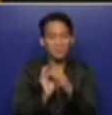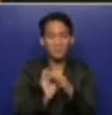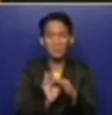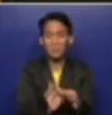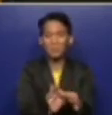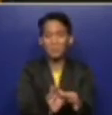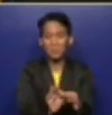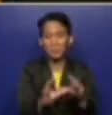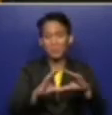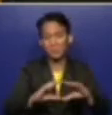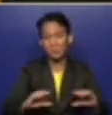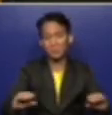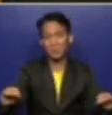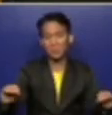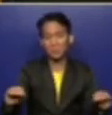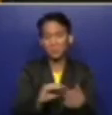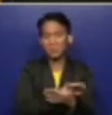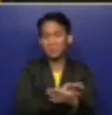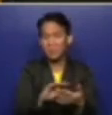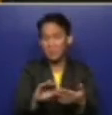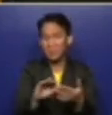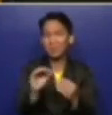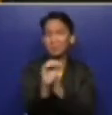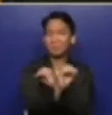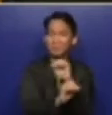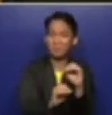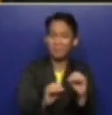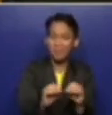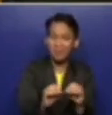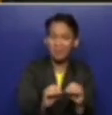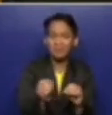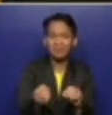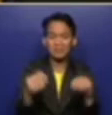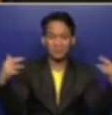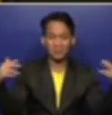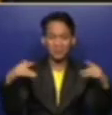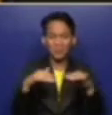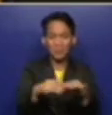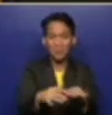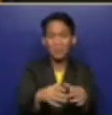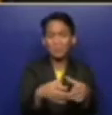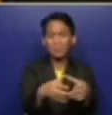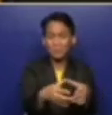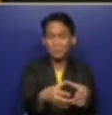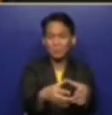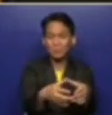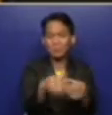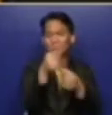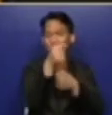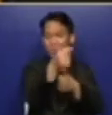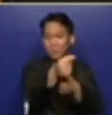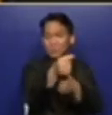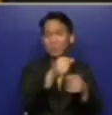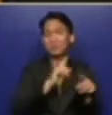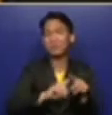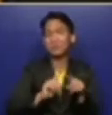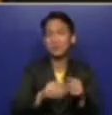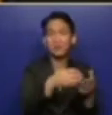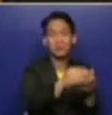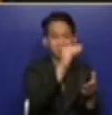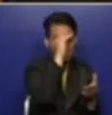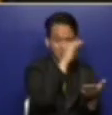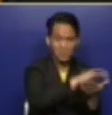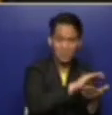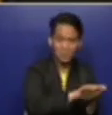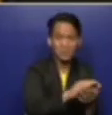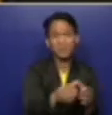บเรียบร้อยและความปลอดภัยของผู้ที่เข้าร่วมชุมนุมไม่ว่าจะเป็นกลุ่มไหนก็ตามนะครับขออนุญาตกลับเรียนท่